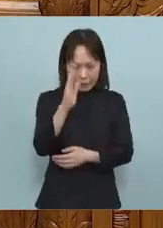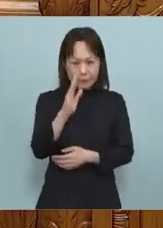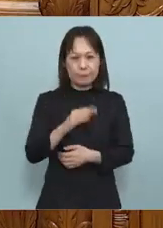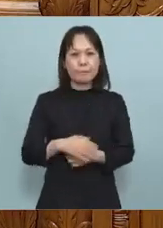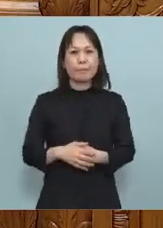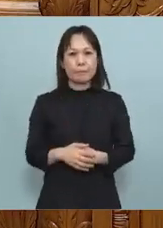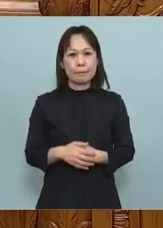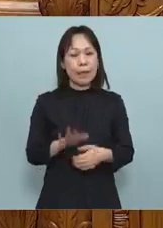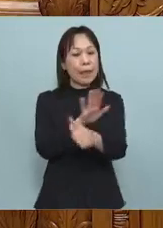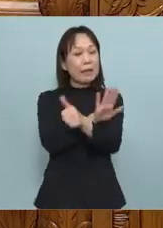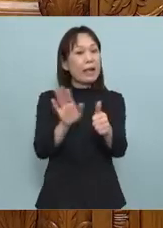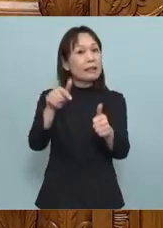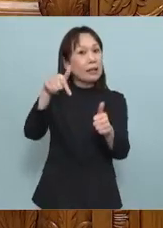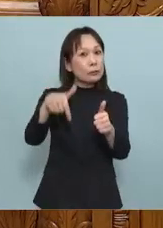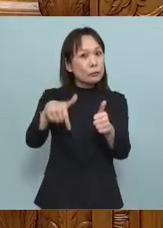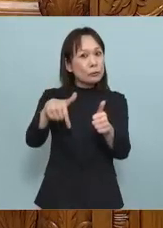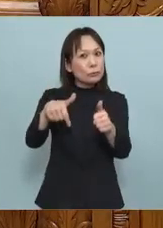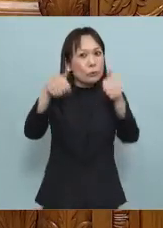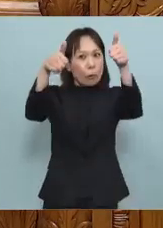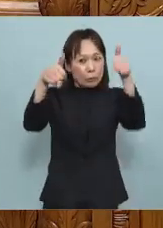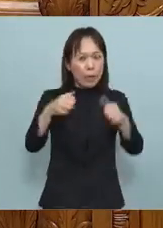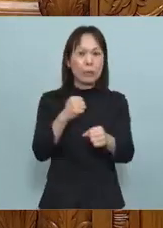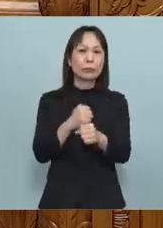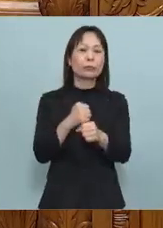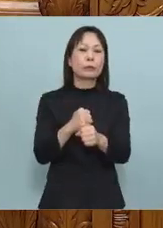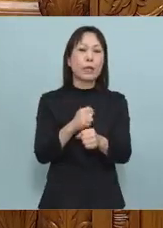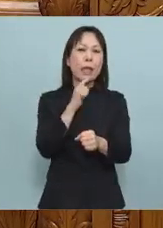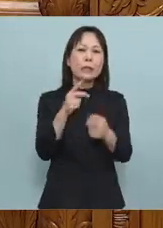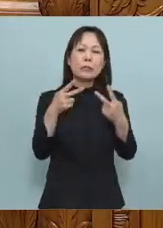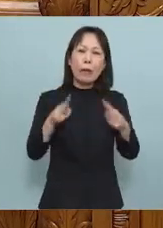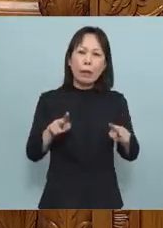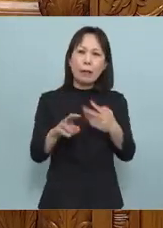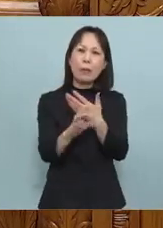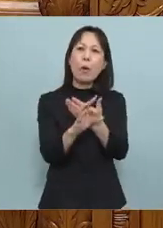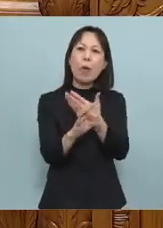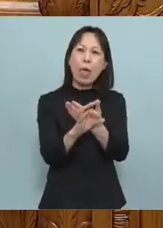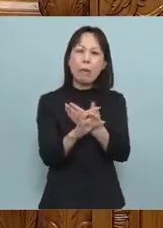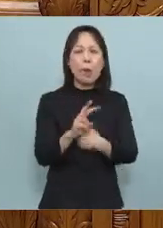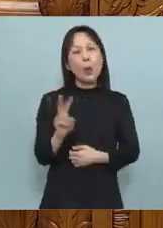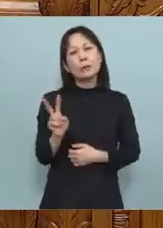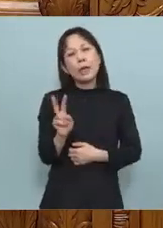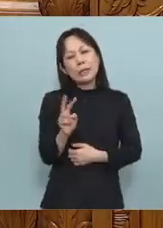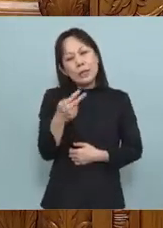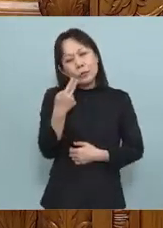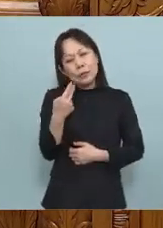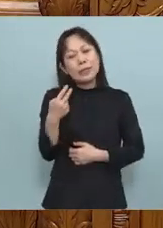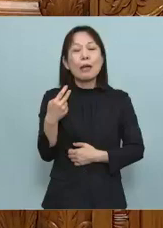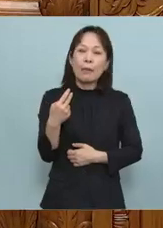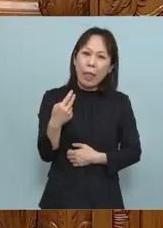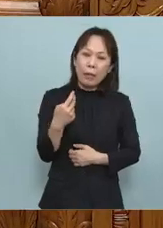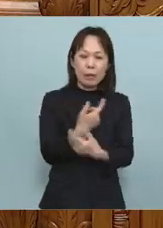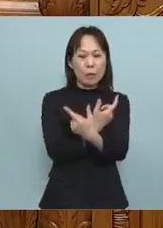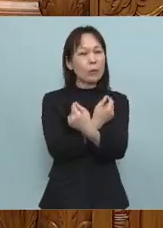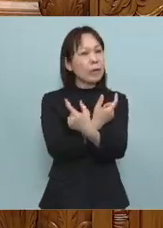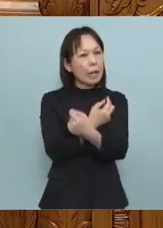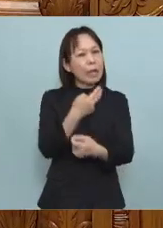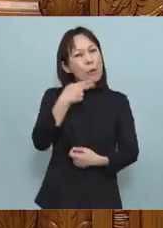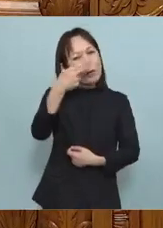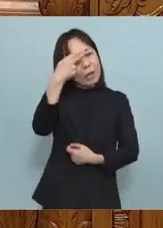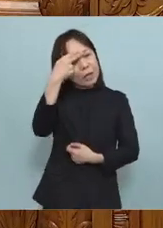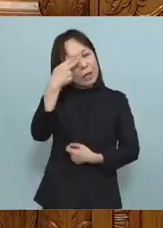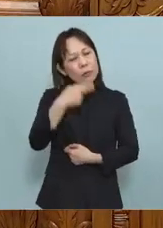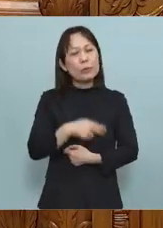閣府が作成したポスターです。言い訳の事例も、二人きりで食事したよね、お互いお酒飲んでた